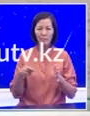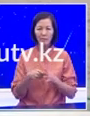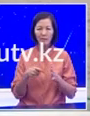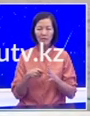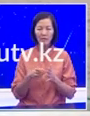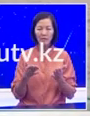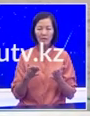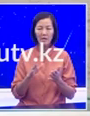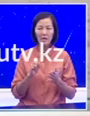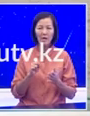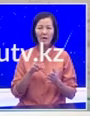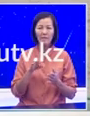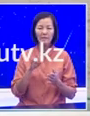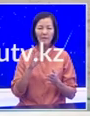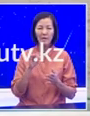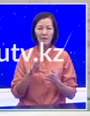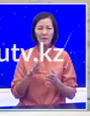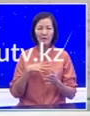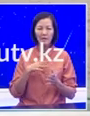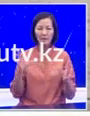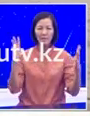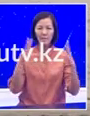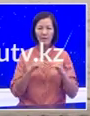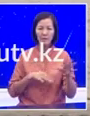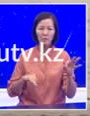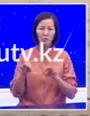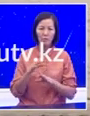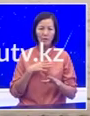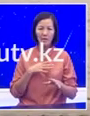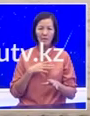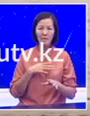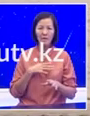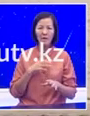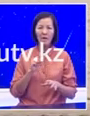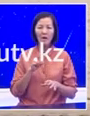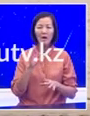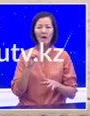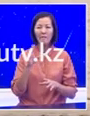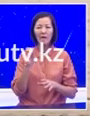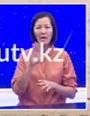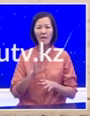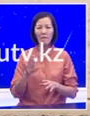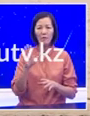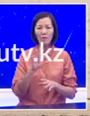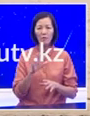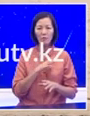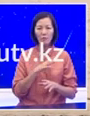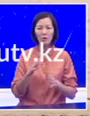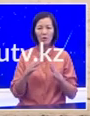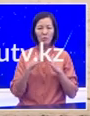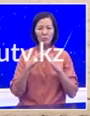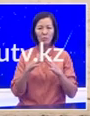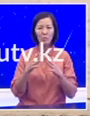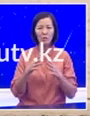атайды. Австралиялық инженерлерімен бірлесе жобаладық. Аква өндірісте Европа құрлығында жоқ кешен болмақ.